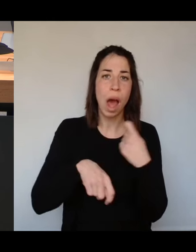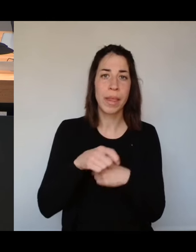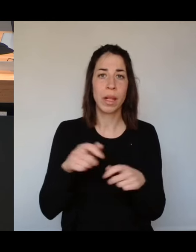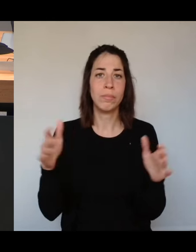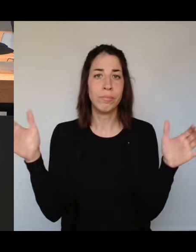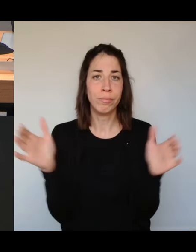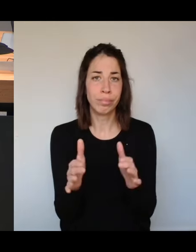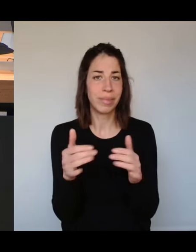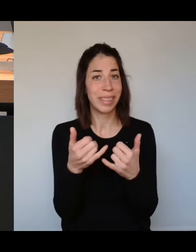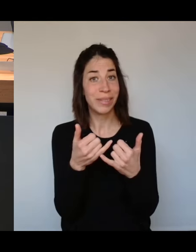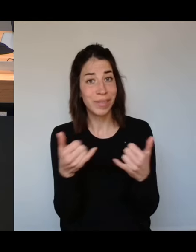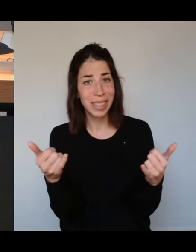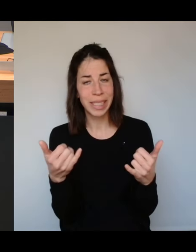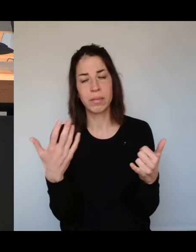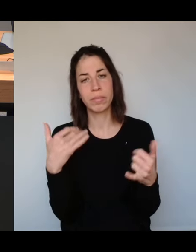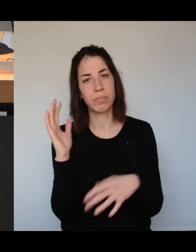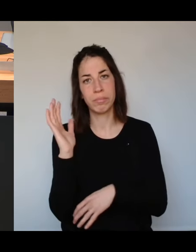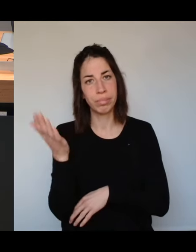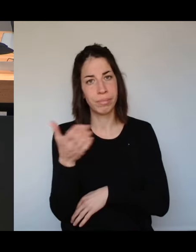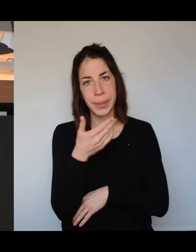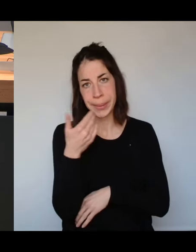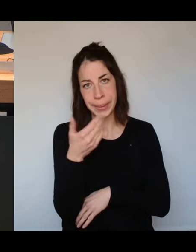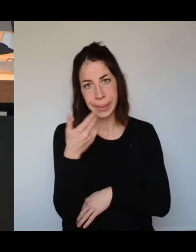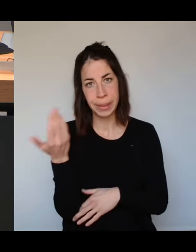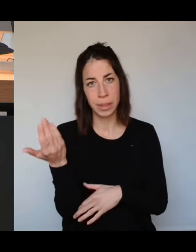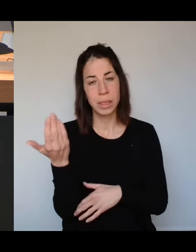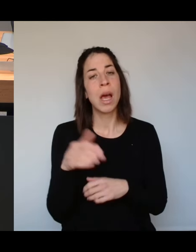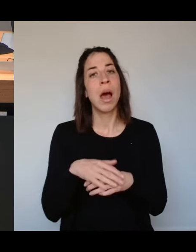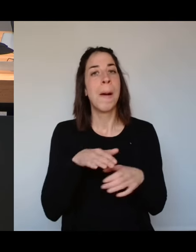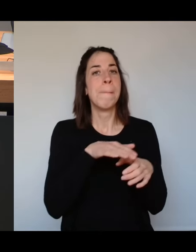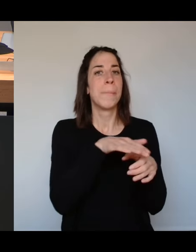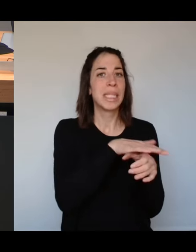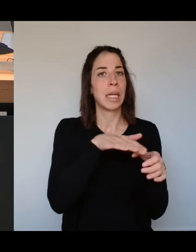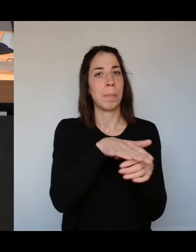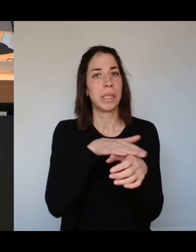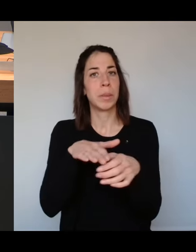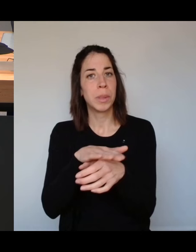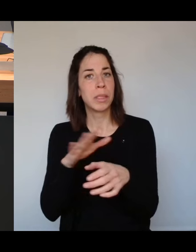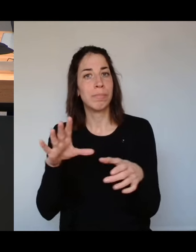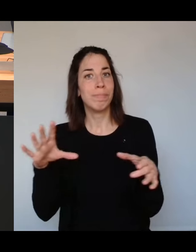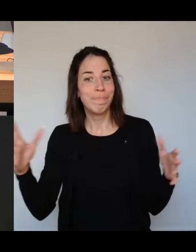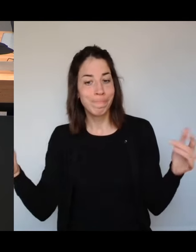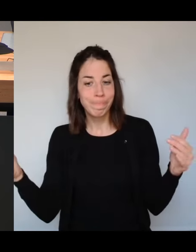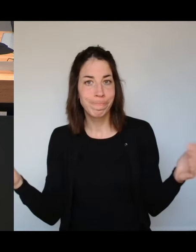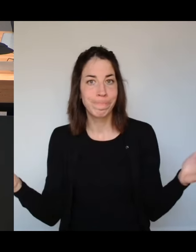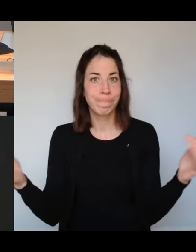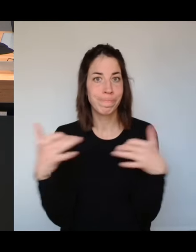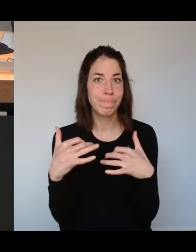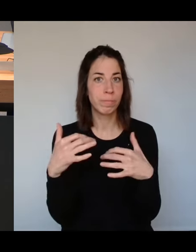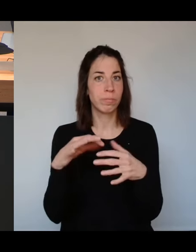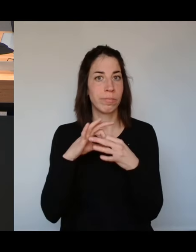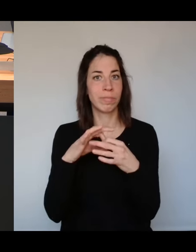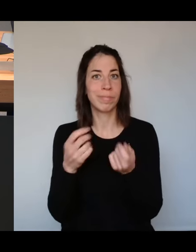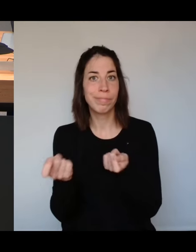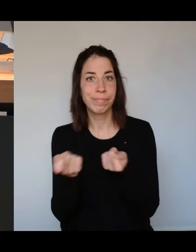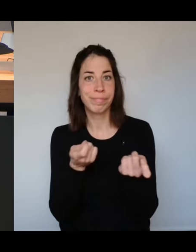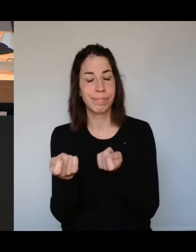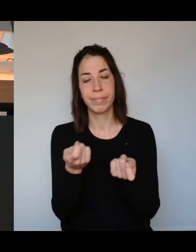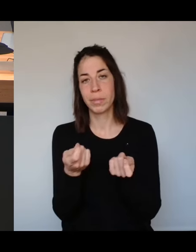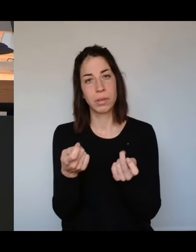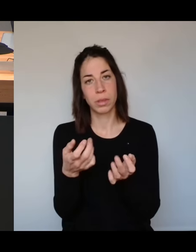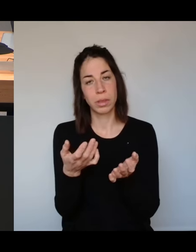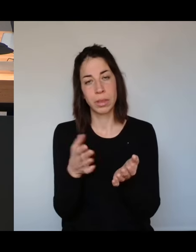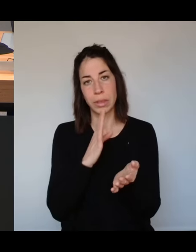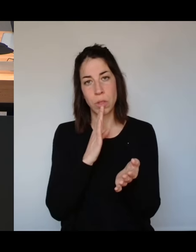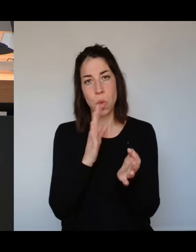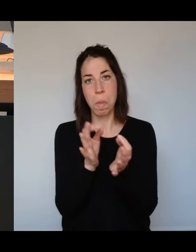der Bezirke, Parkmanager und Zonen für die Dealer im Park. Das sind Maßnahmen, mit denen wir eben alleine nicht zurechtkommen.